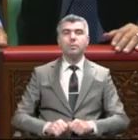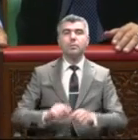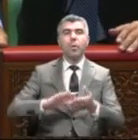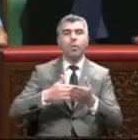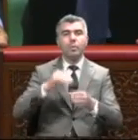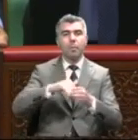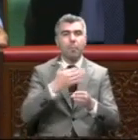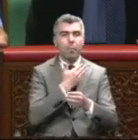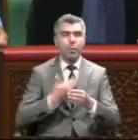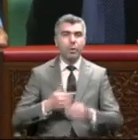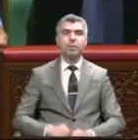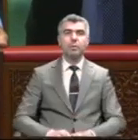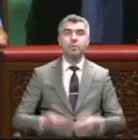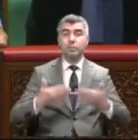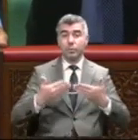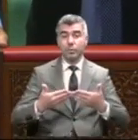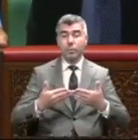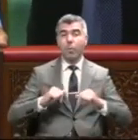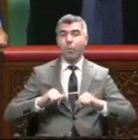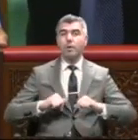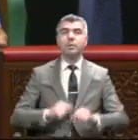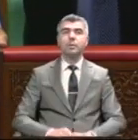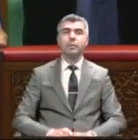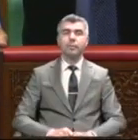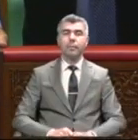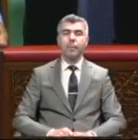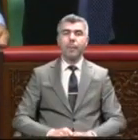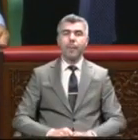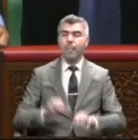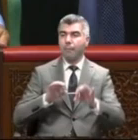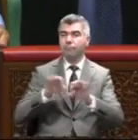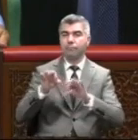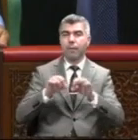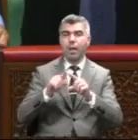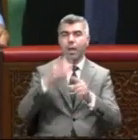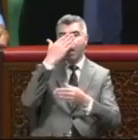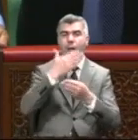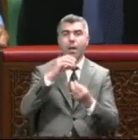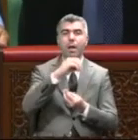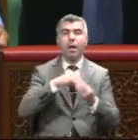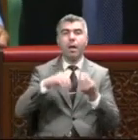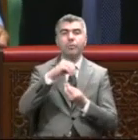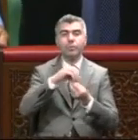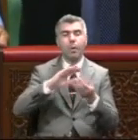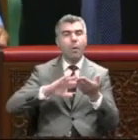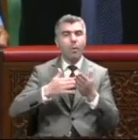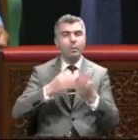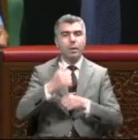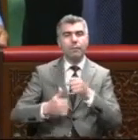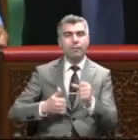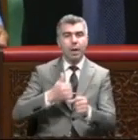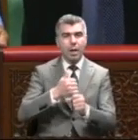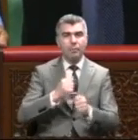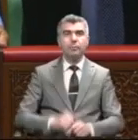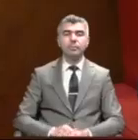الاخوه السيد الوزير تنظيم رحله الحج وتنظيم الحج هذه السنه